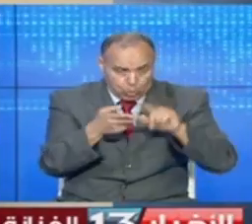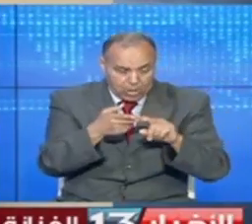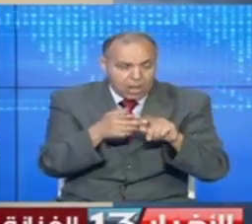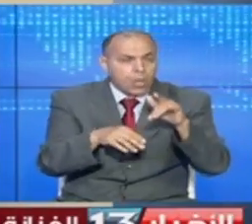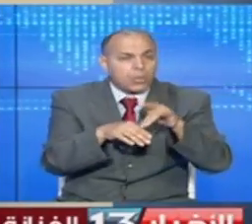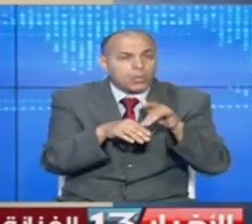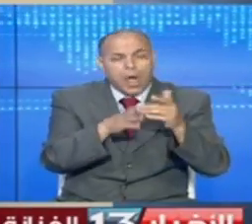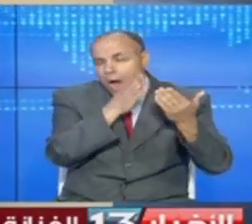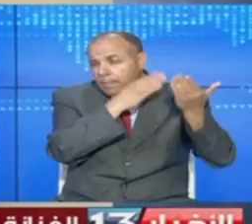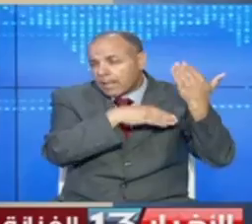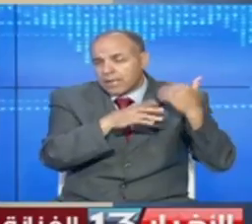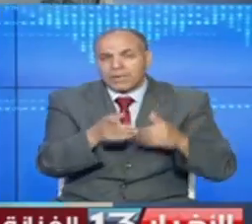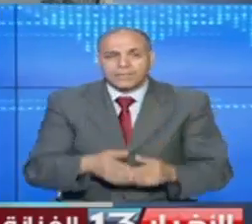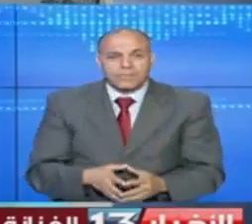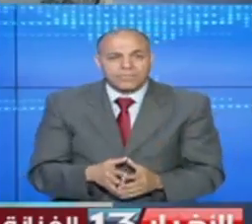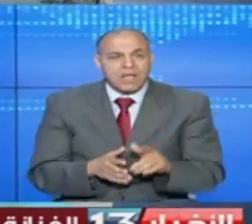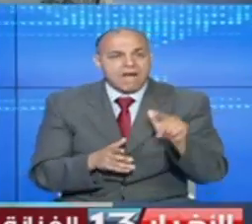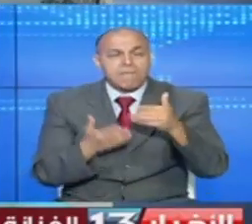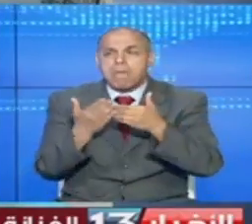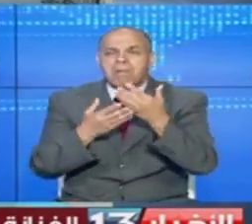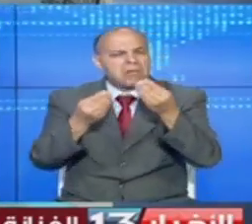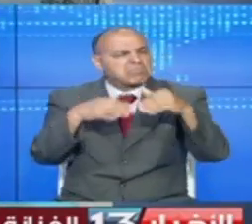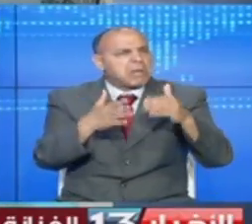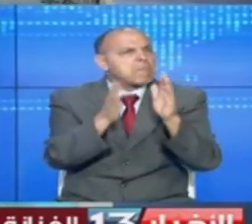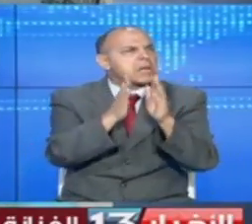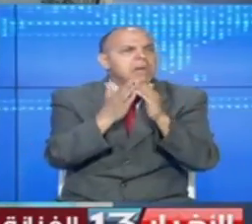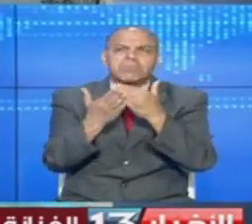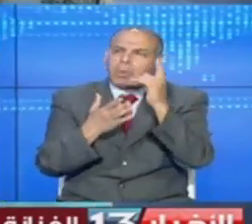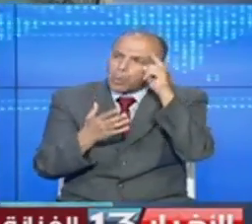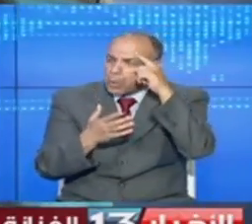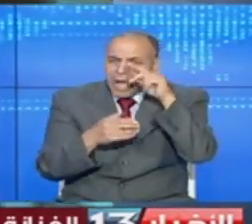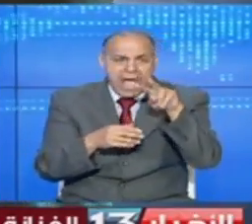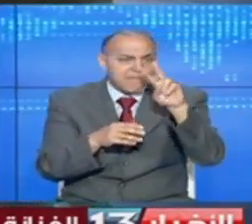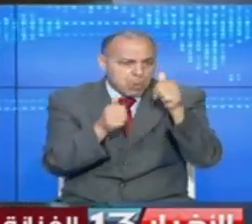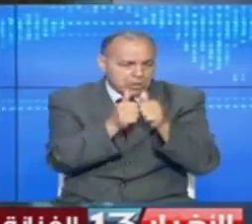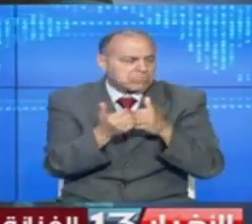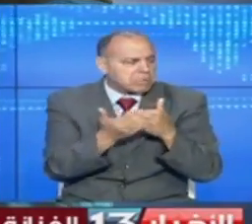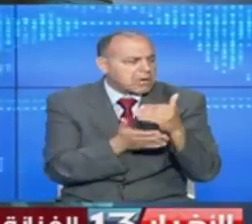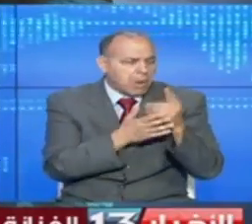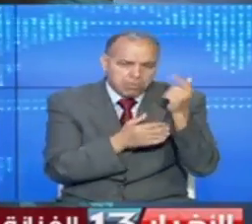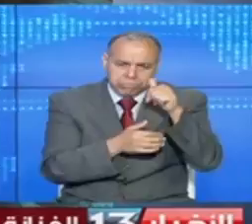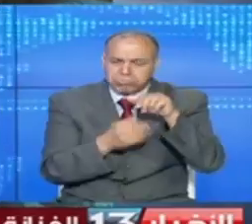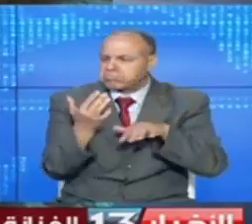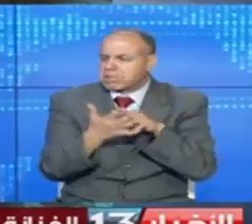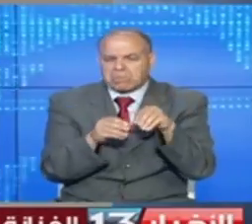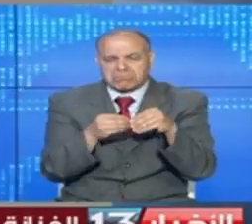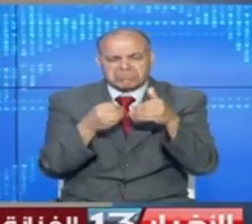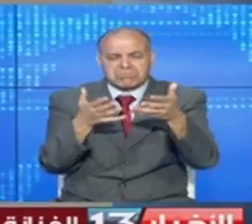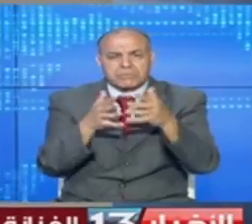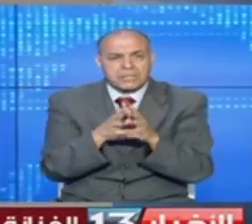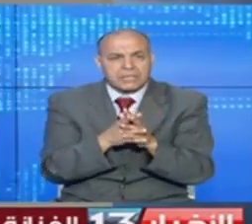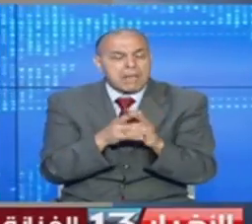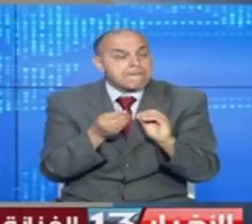ضارب في أعماق التاريخ. فما البني الفوضوي معناتها من 2011 فما كوارث قاعدة تصير.